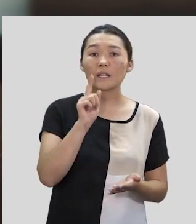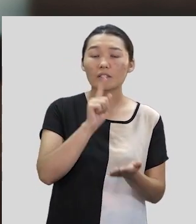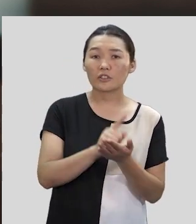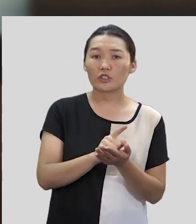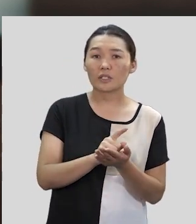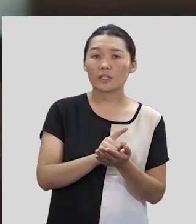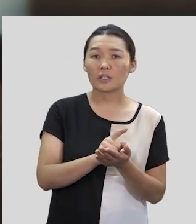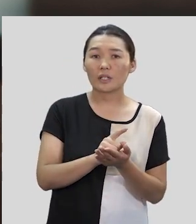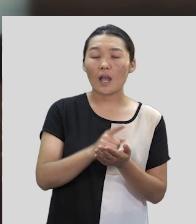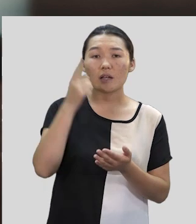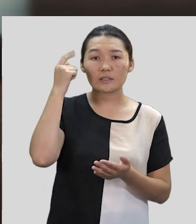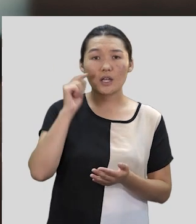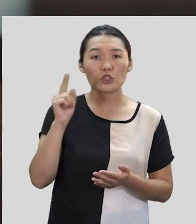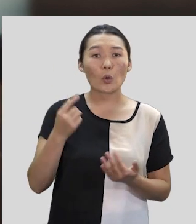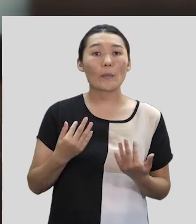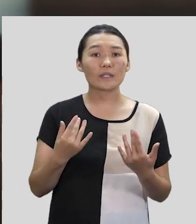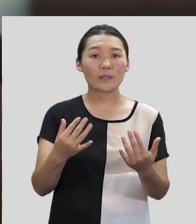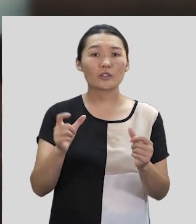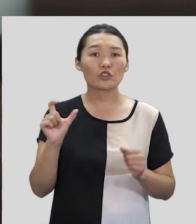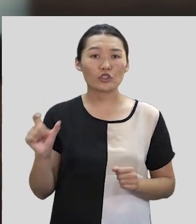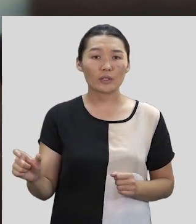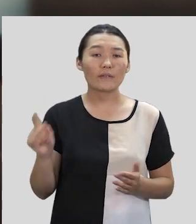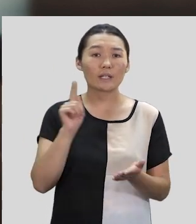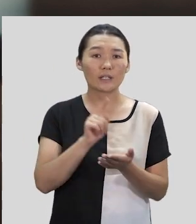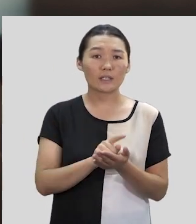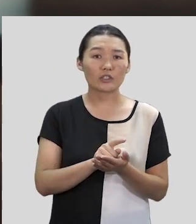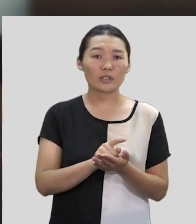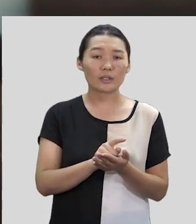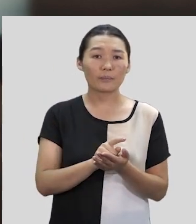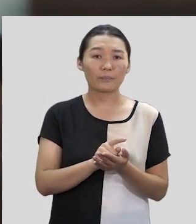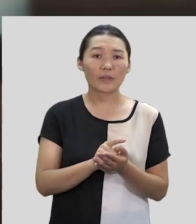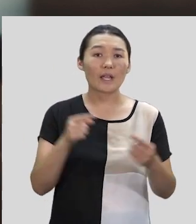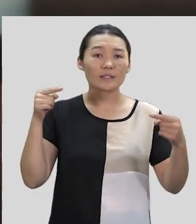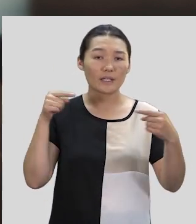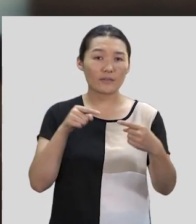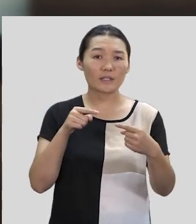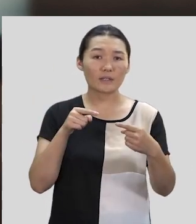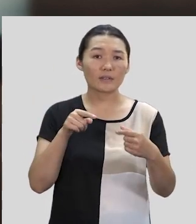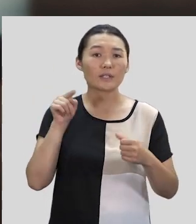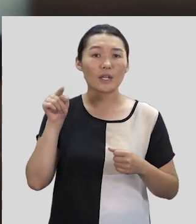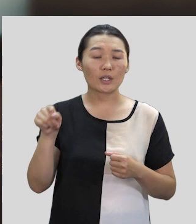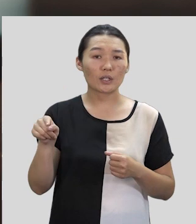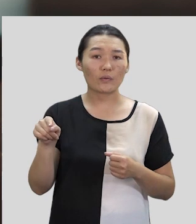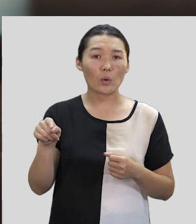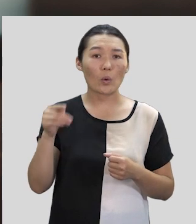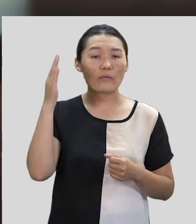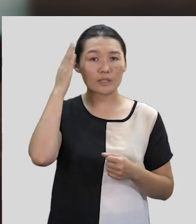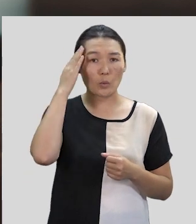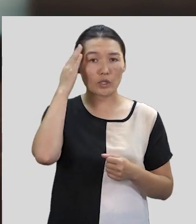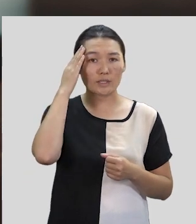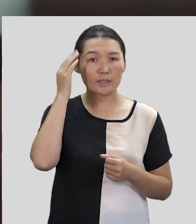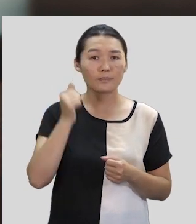знать что потребности человека должны салат соответствовать его возможностям